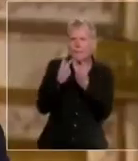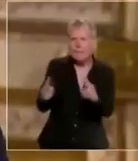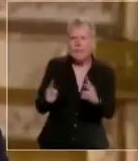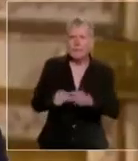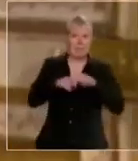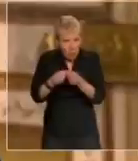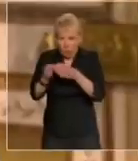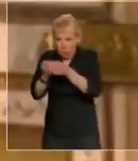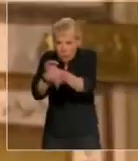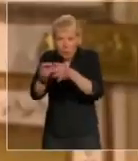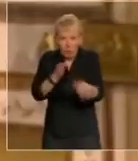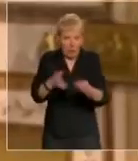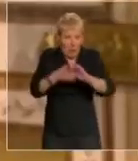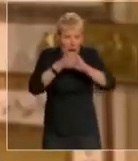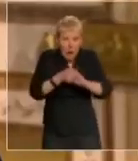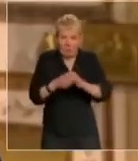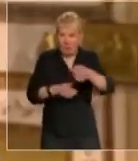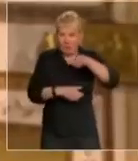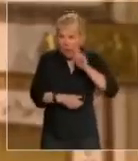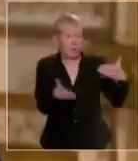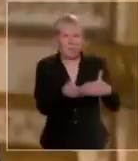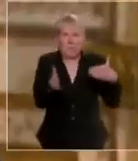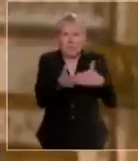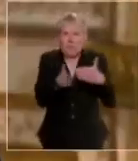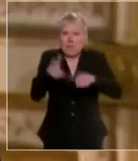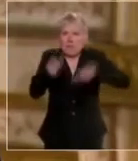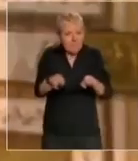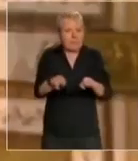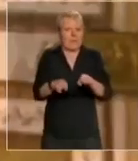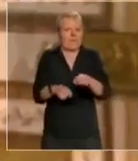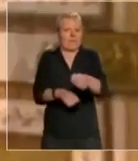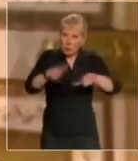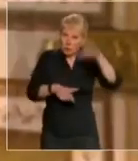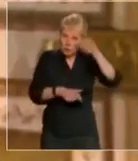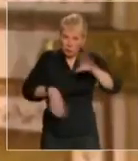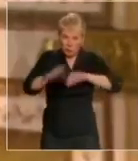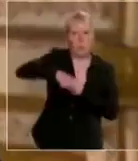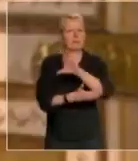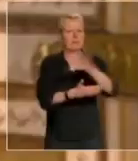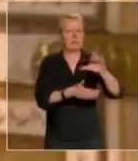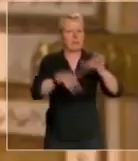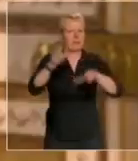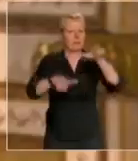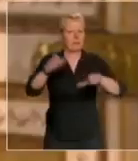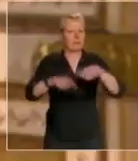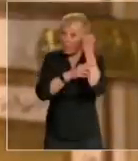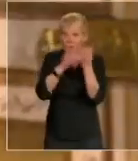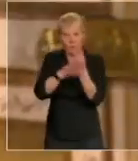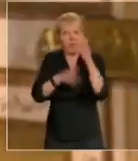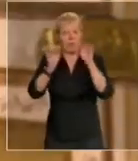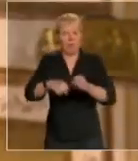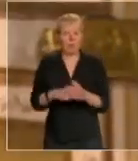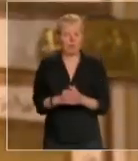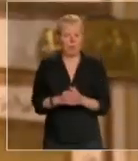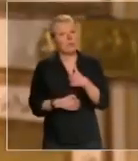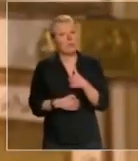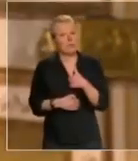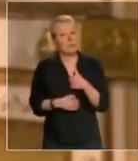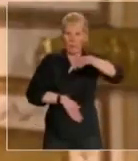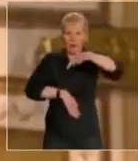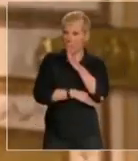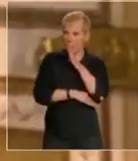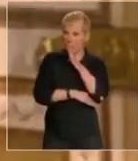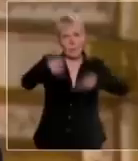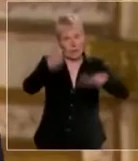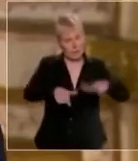aussi l'ensemble de vos amis, vos parents, vos grands-parents. Je vous le redis, sauver des vies, c'est interdit. Je vous demande de rester chez